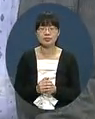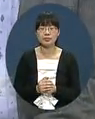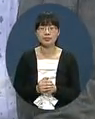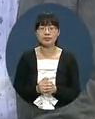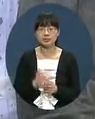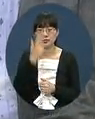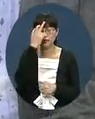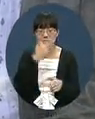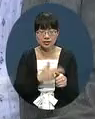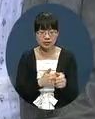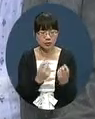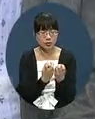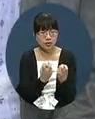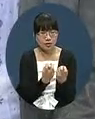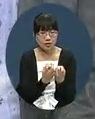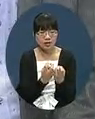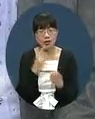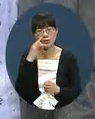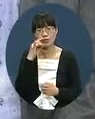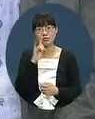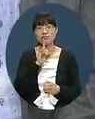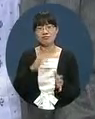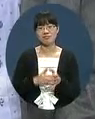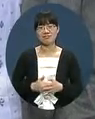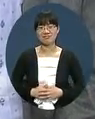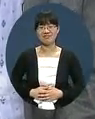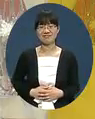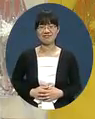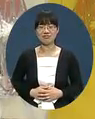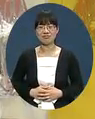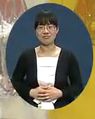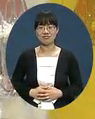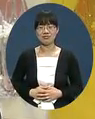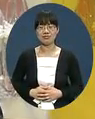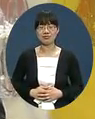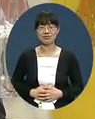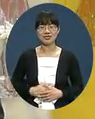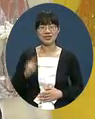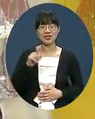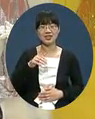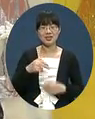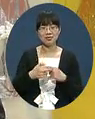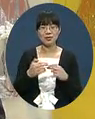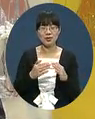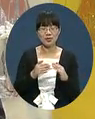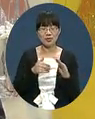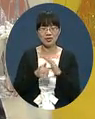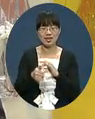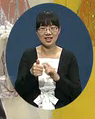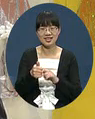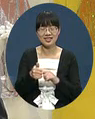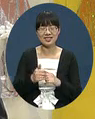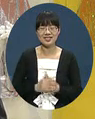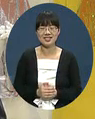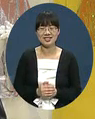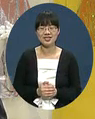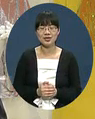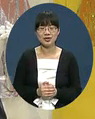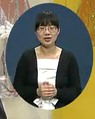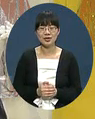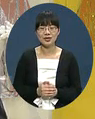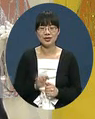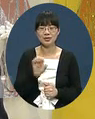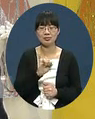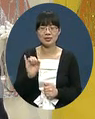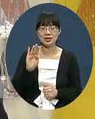최현우 선생님. 어떻게 어딜 가야 되는지 궁금해서요. 네. 뭐 어딜 가야 되는지 그 네. 뭐